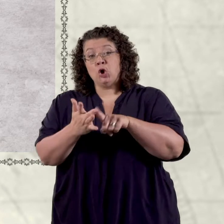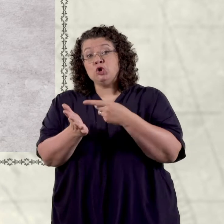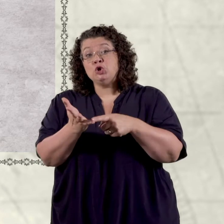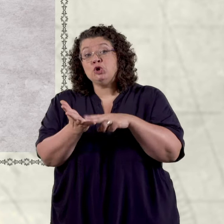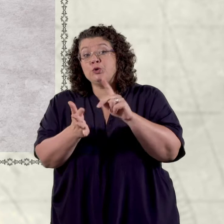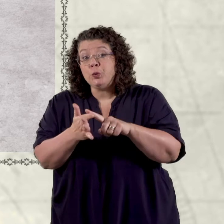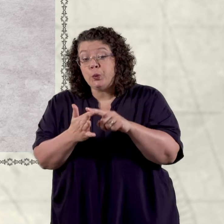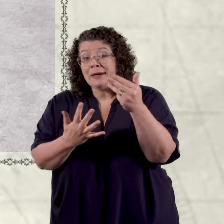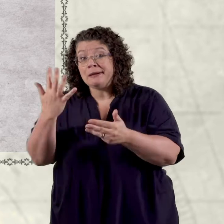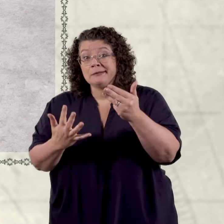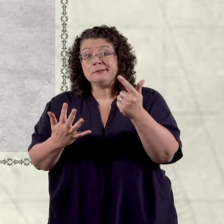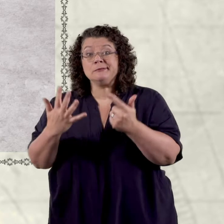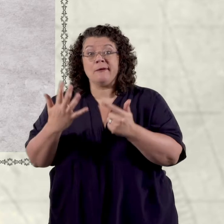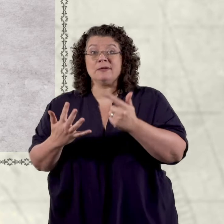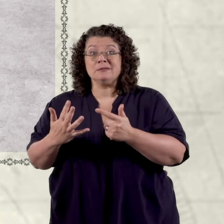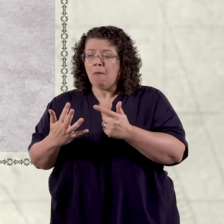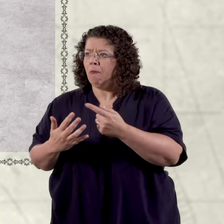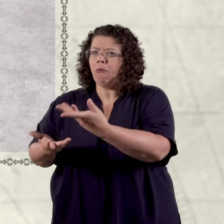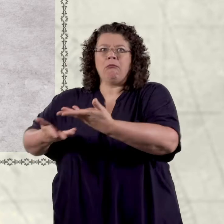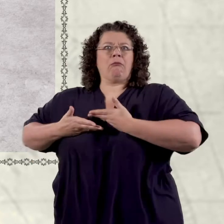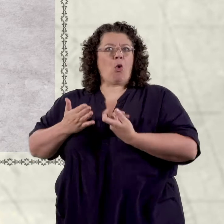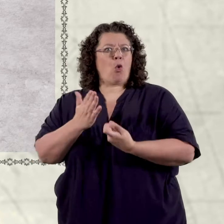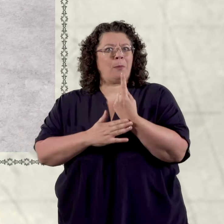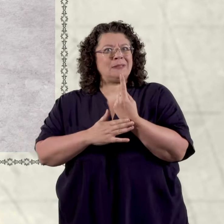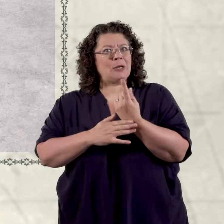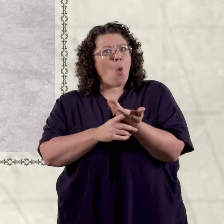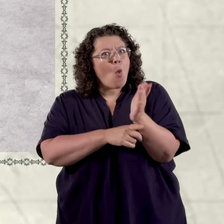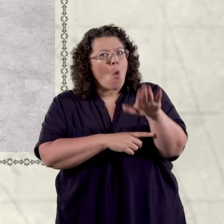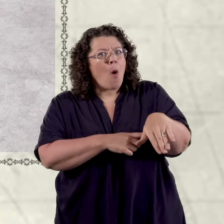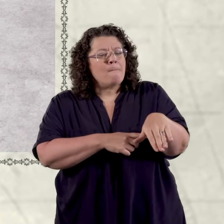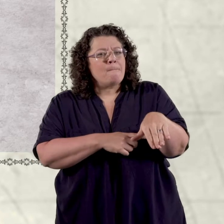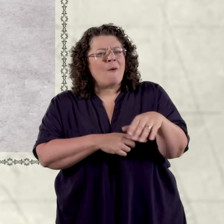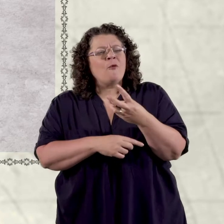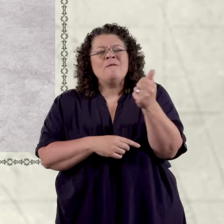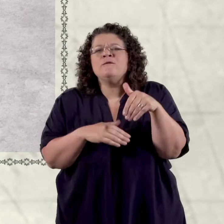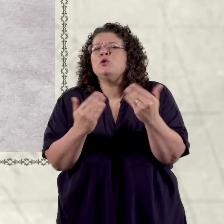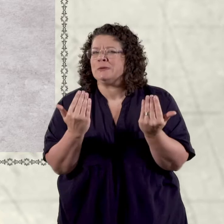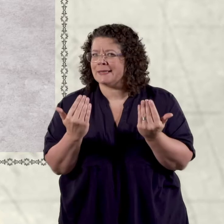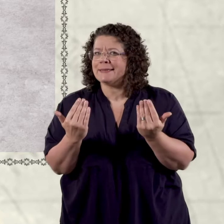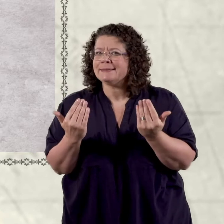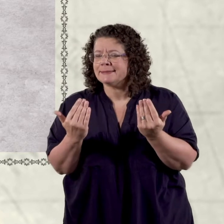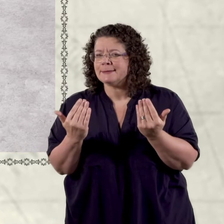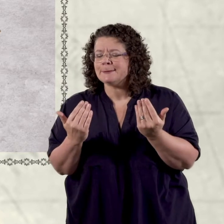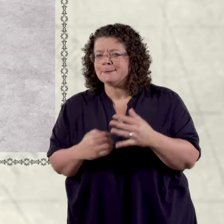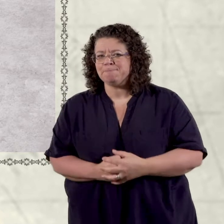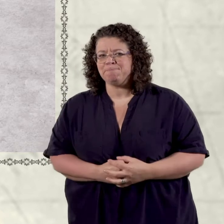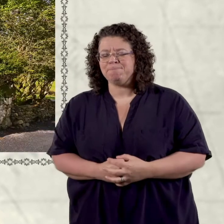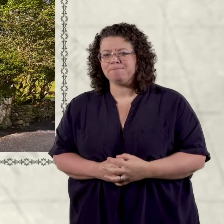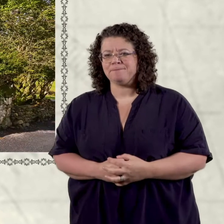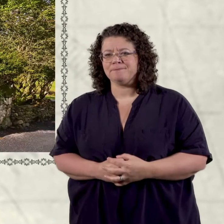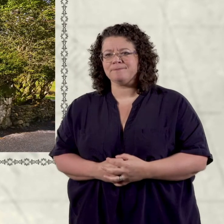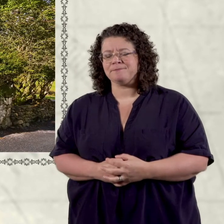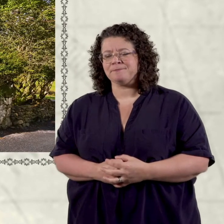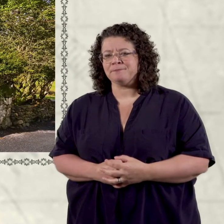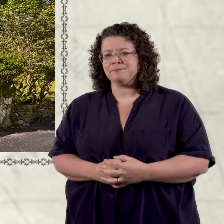1917, mi ges i gyfle i fynd adra. Mi ges i gyfle am ychydig ddyddiau i fynd yn ôl adra i Ogledd Cymru, yn